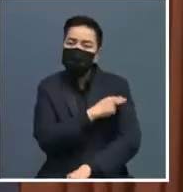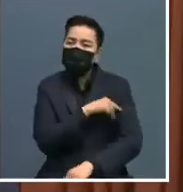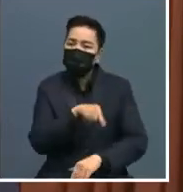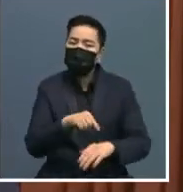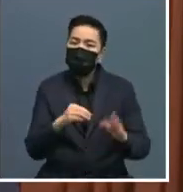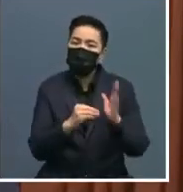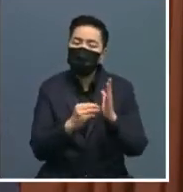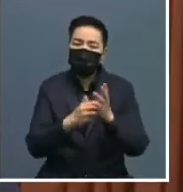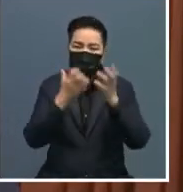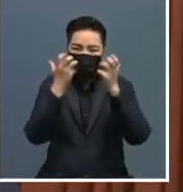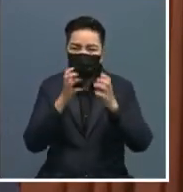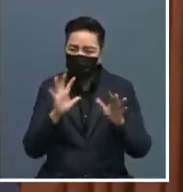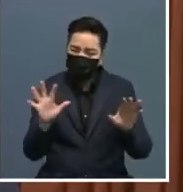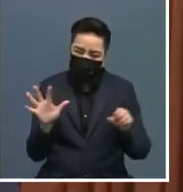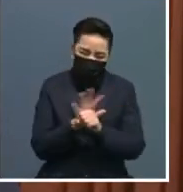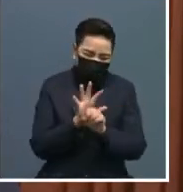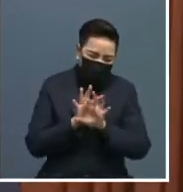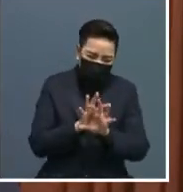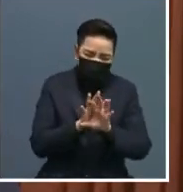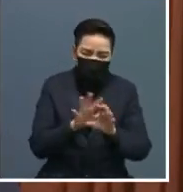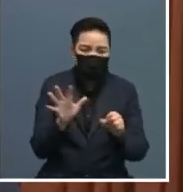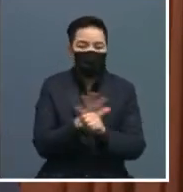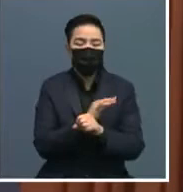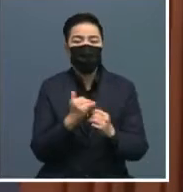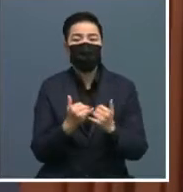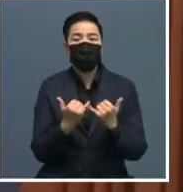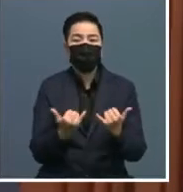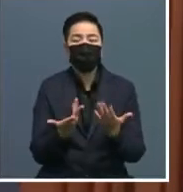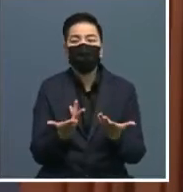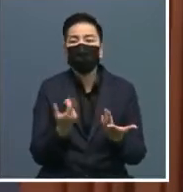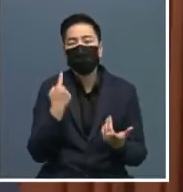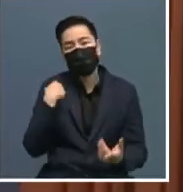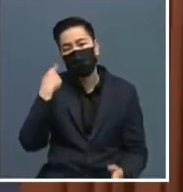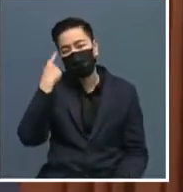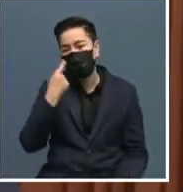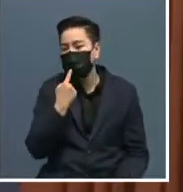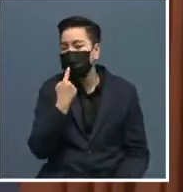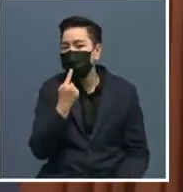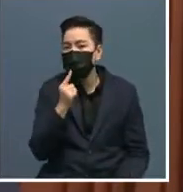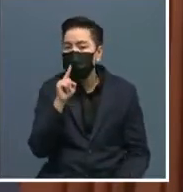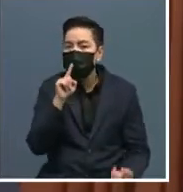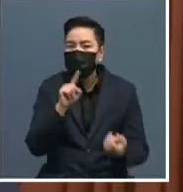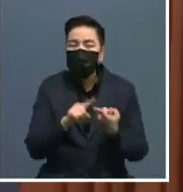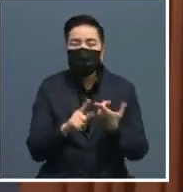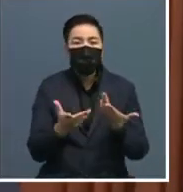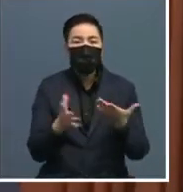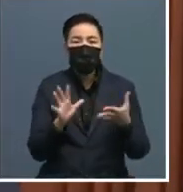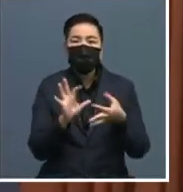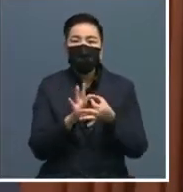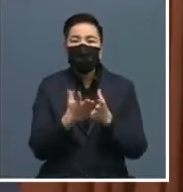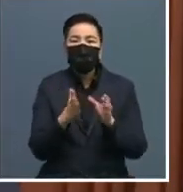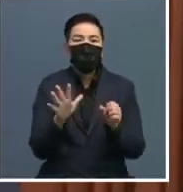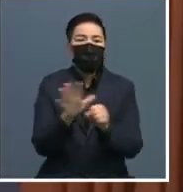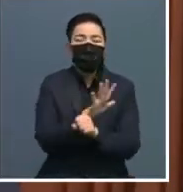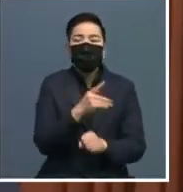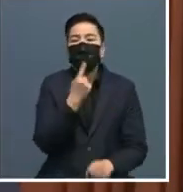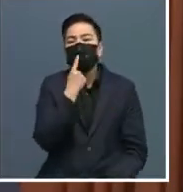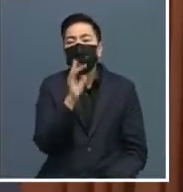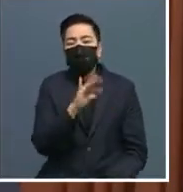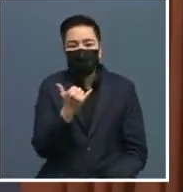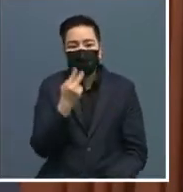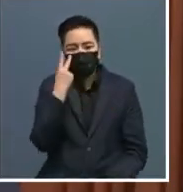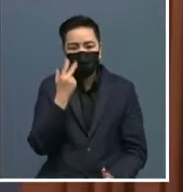างจะแออัดหรือว่าแน่นแล้วนะครับเราไม่อยากจะพูดถึงว่ามันเต็มแล้วนะครับก็เ